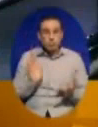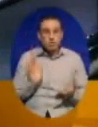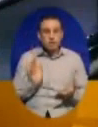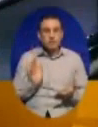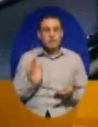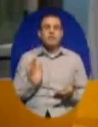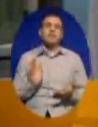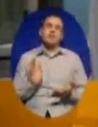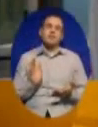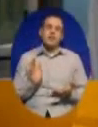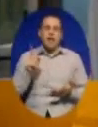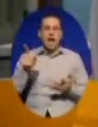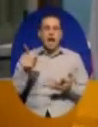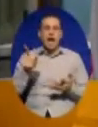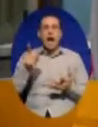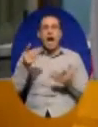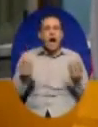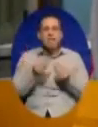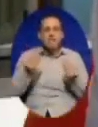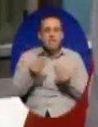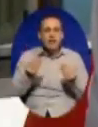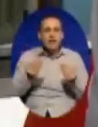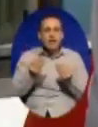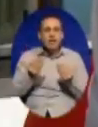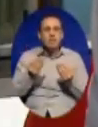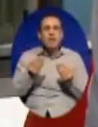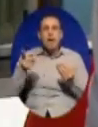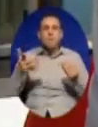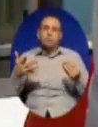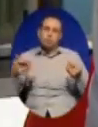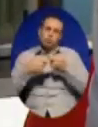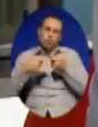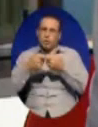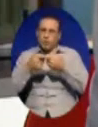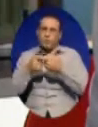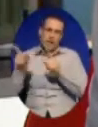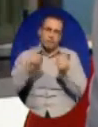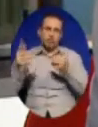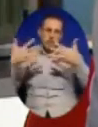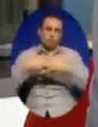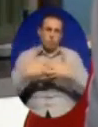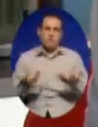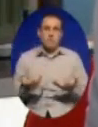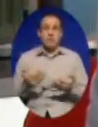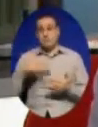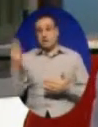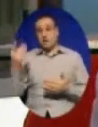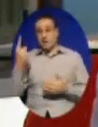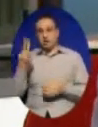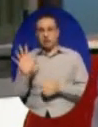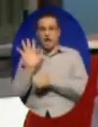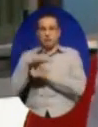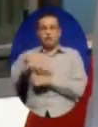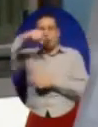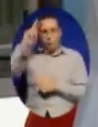כאן, הרי הדברים הם לא, הם משולבים אחד בשני. מצד אחד יש באמת השפעה של הורים על